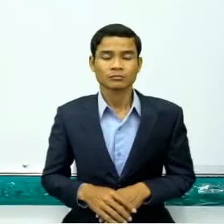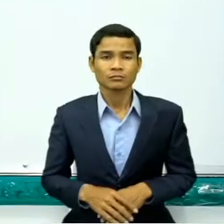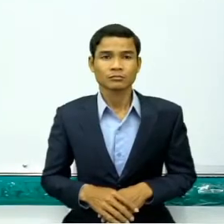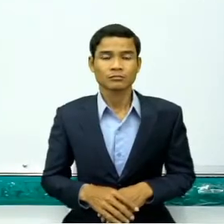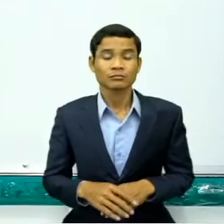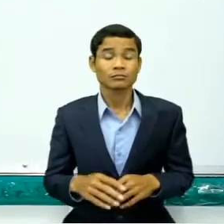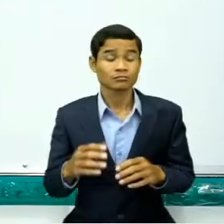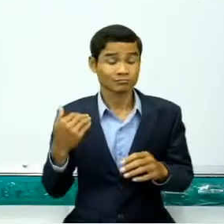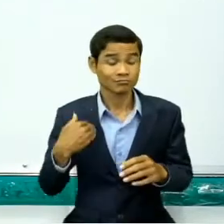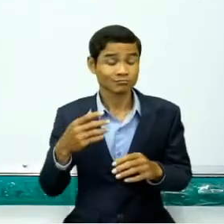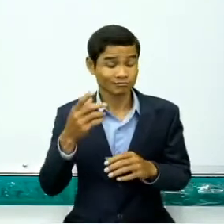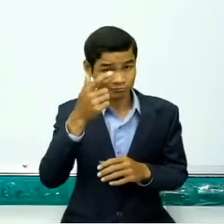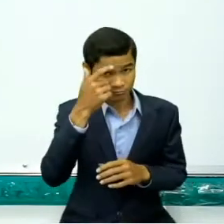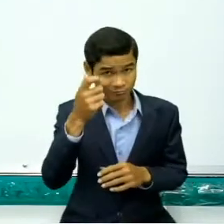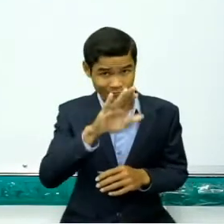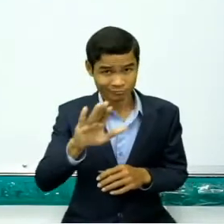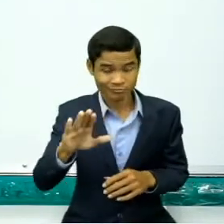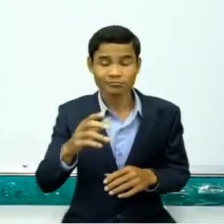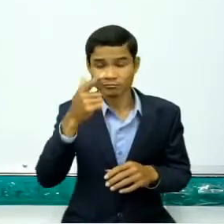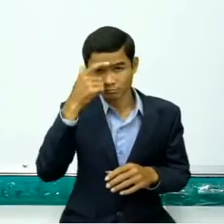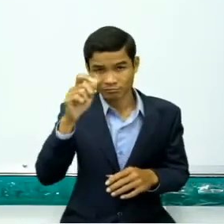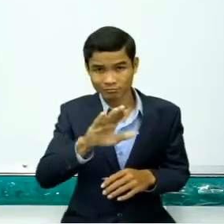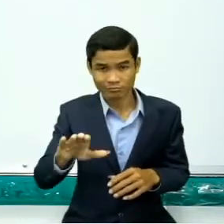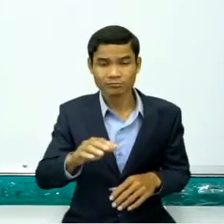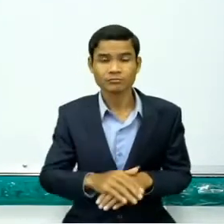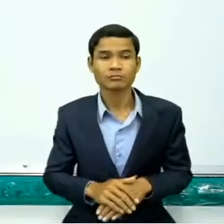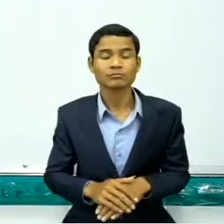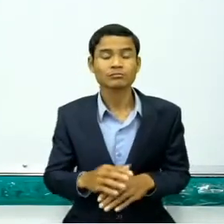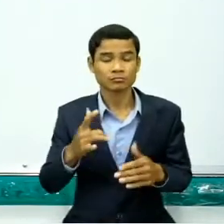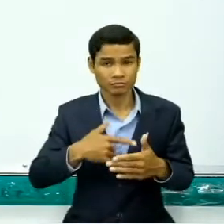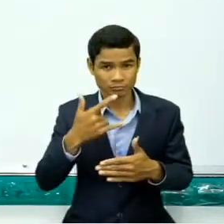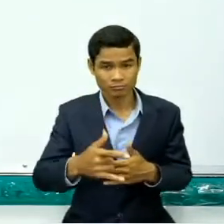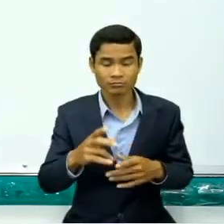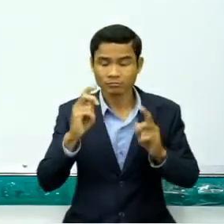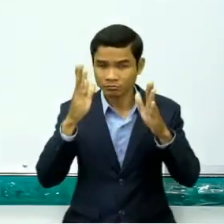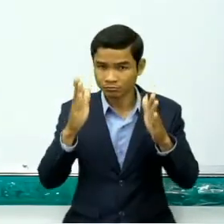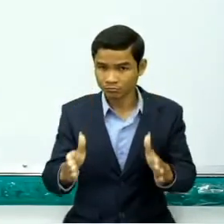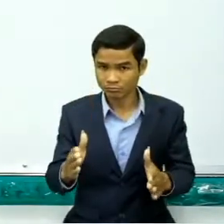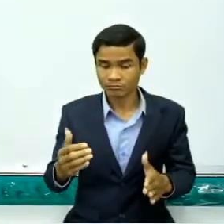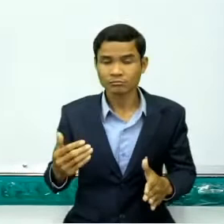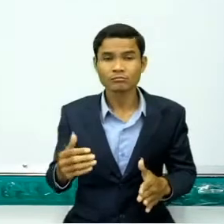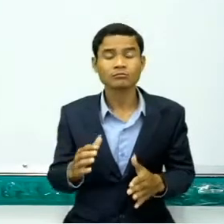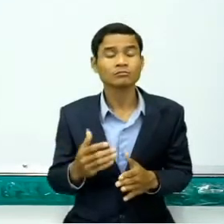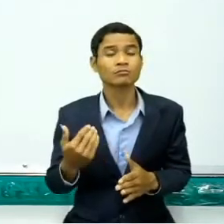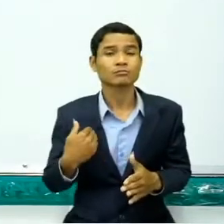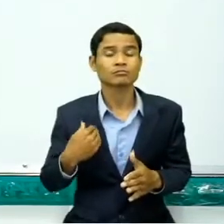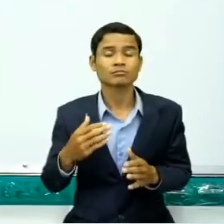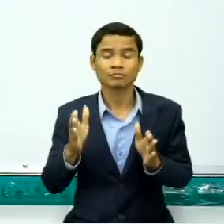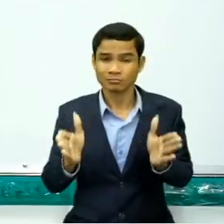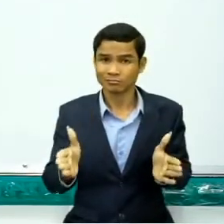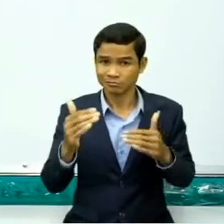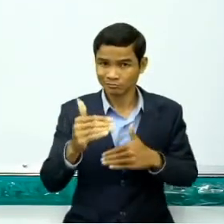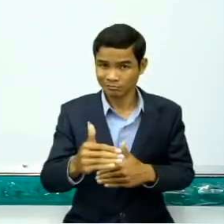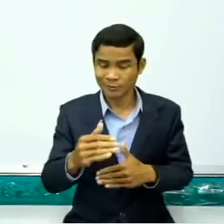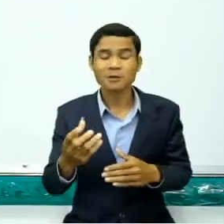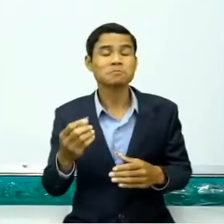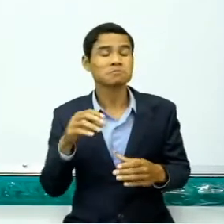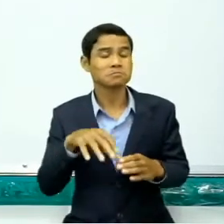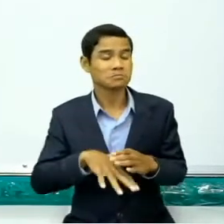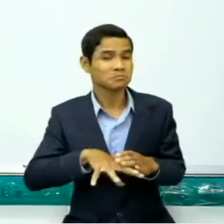Chà, bụi cài mình tên con rồi bằng nhạc rồi. Chà, bằng tập tiết ní nhạc rồi. Nơi miên bỏ ọp ác cầm bằng